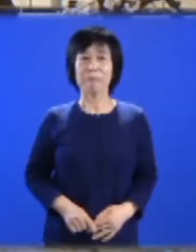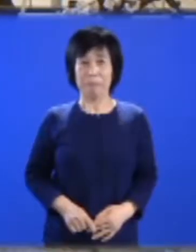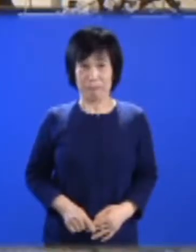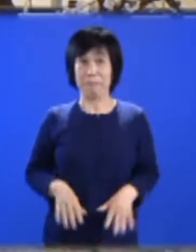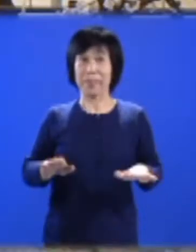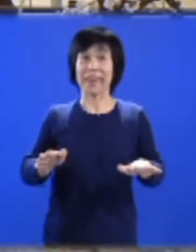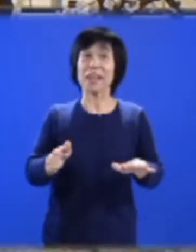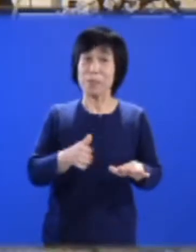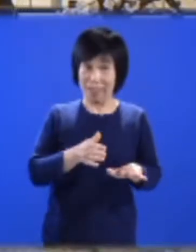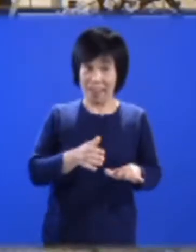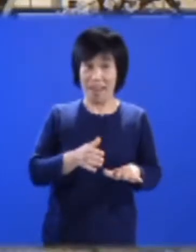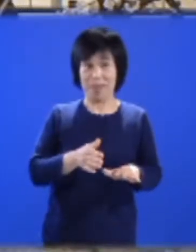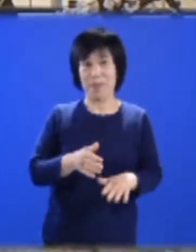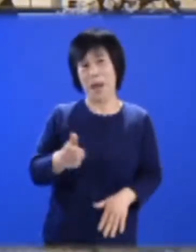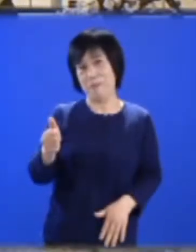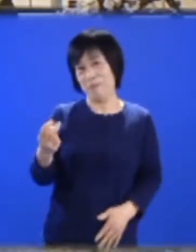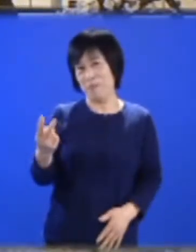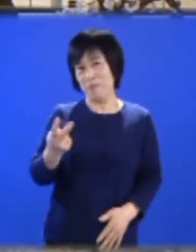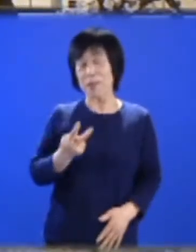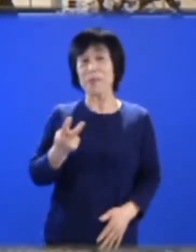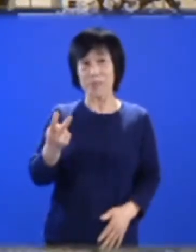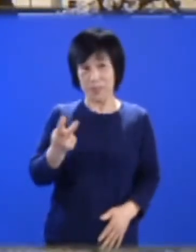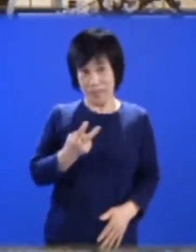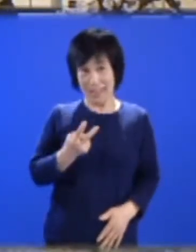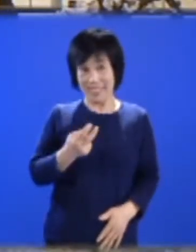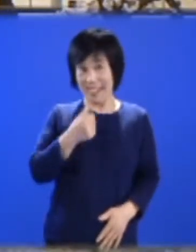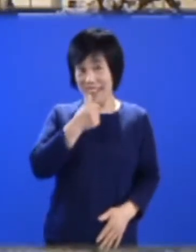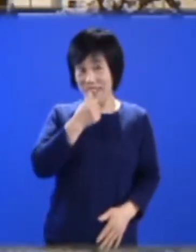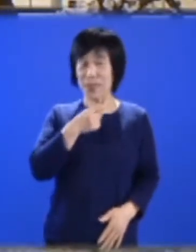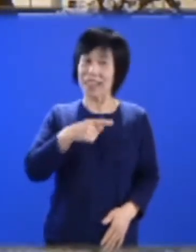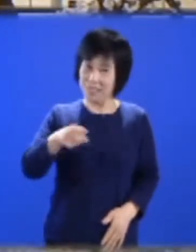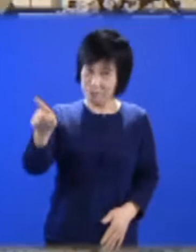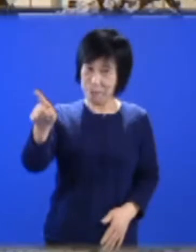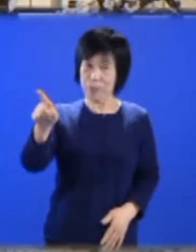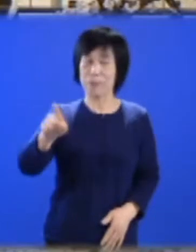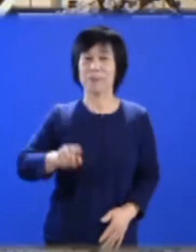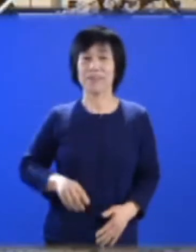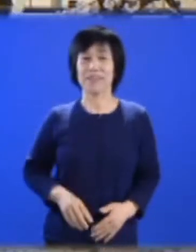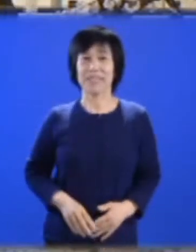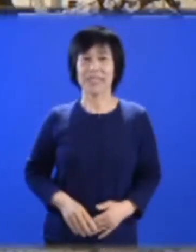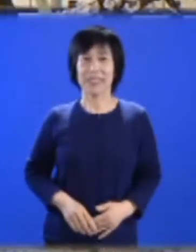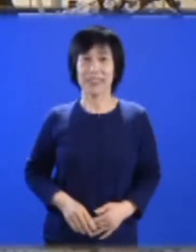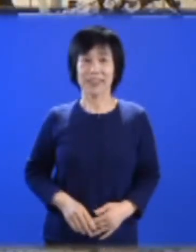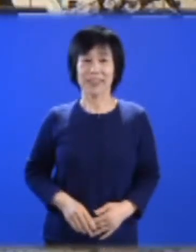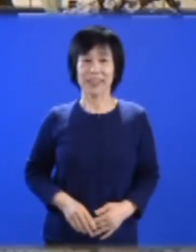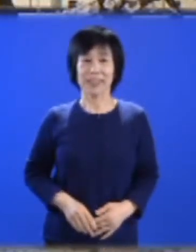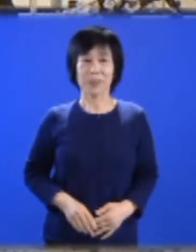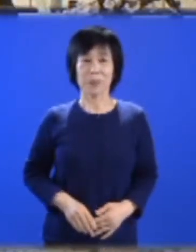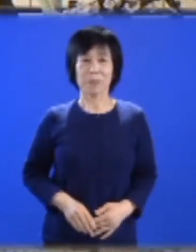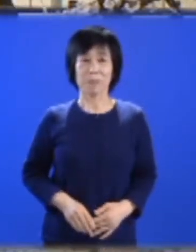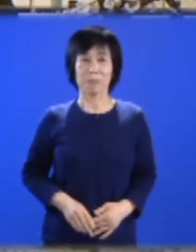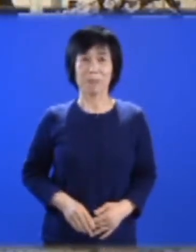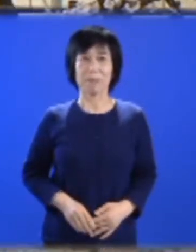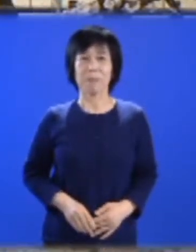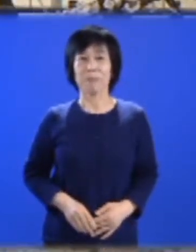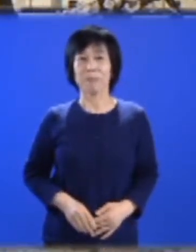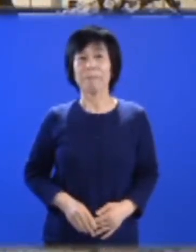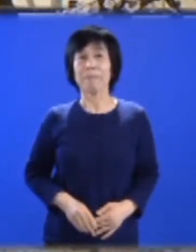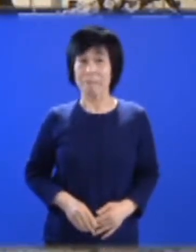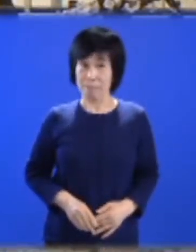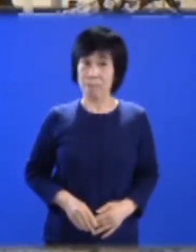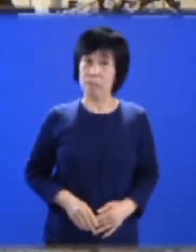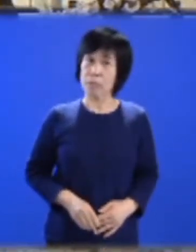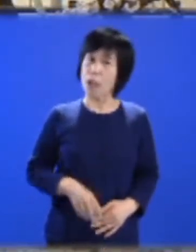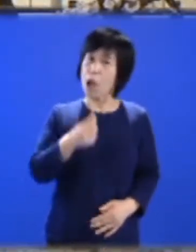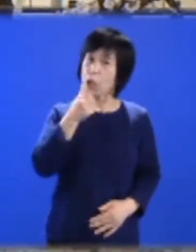ー。なんとここからは小乳道くんも一緒にお出かけスポットを紹介してくれることになりました。小乳